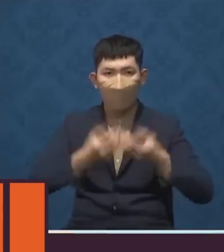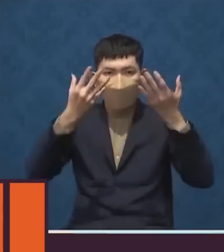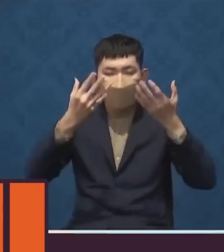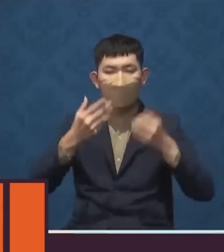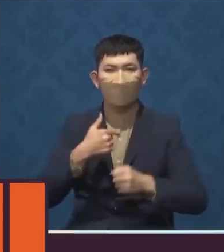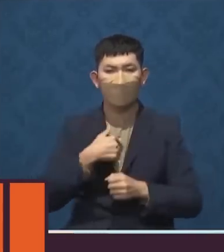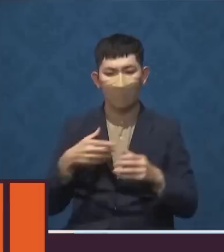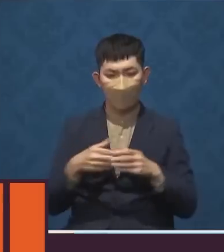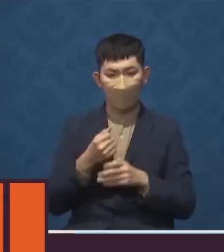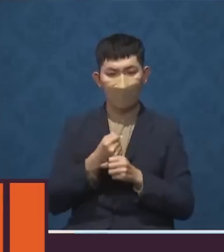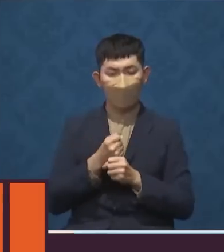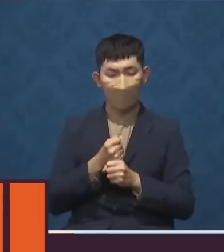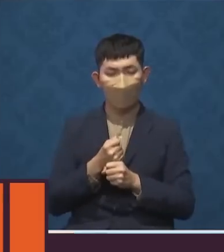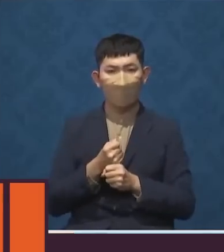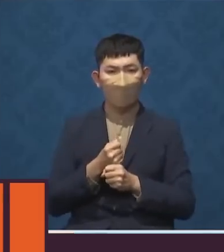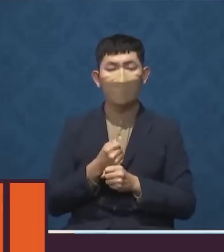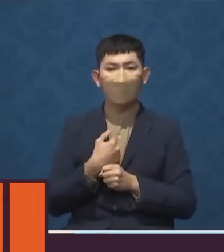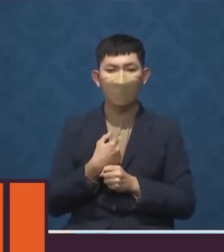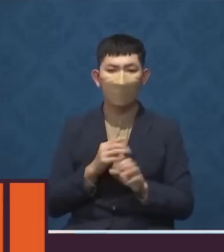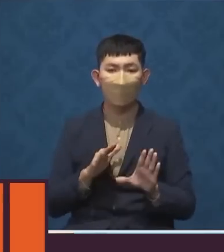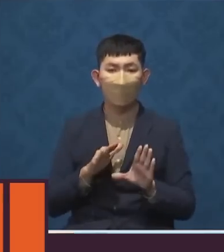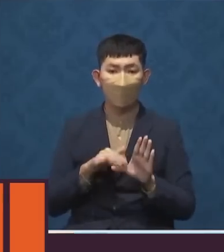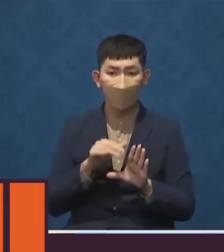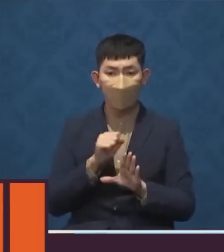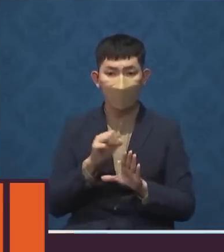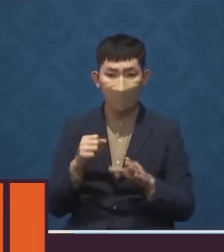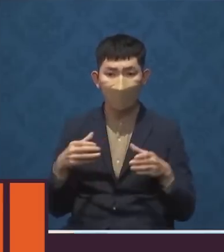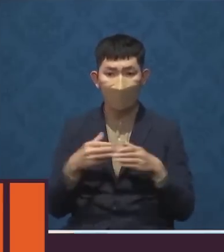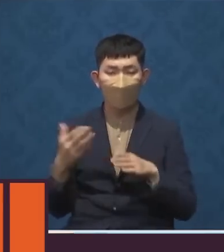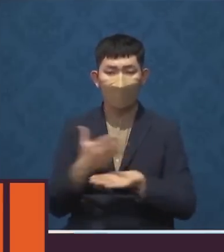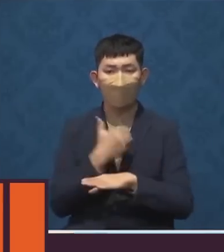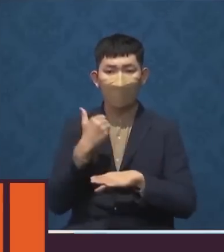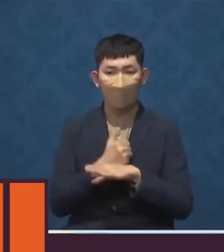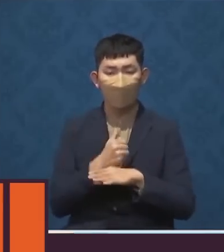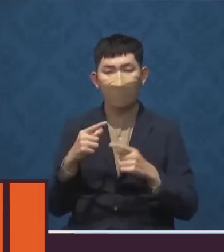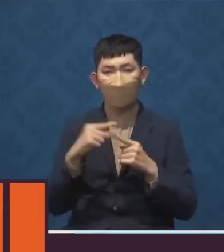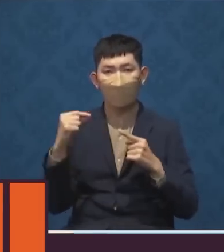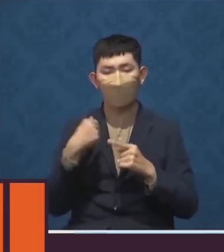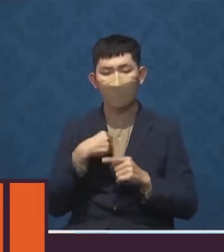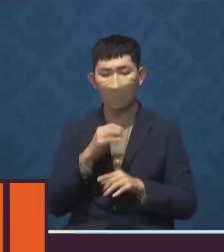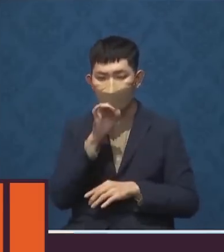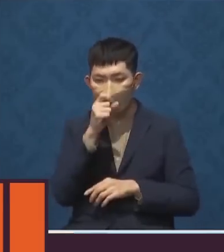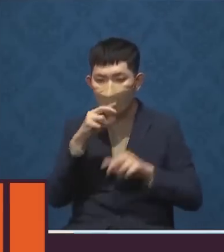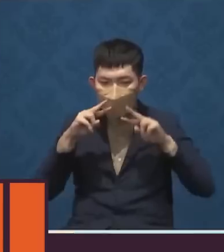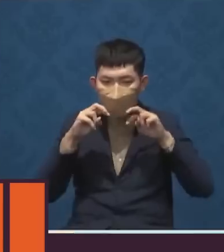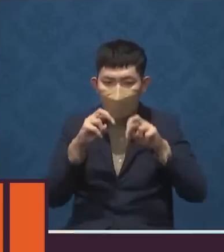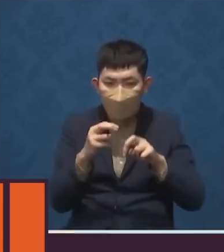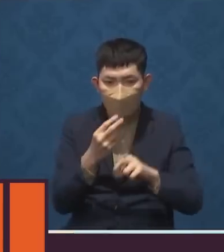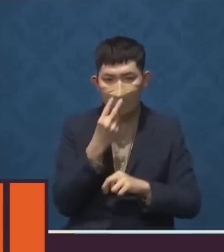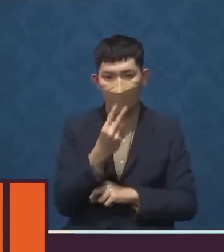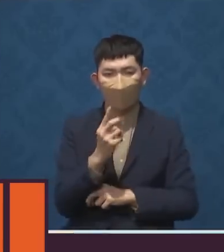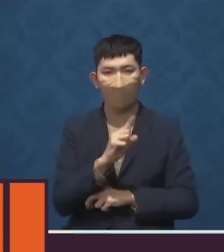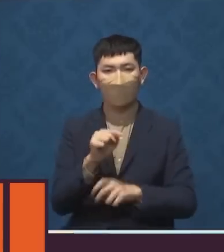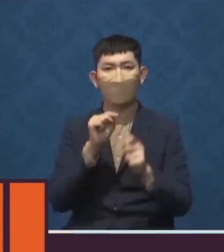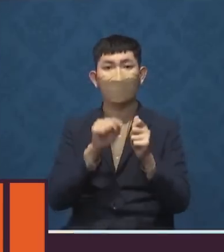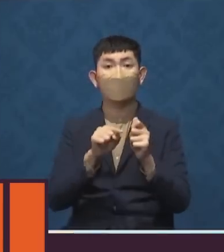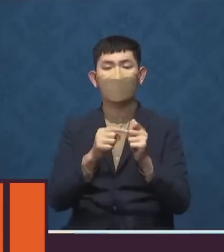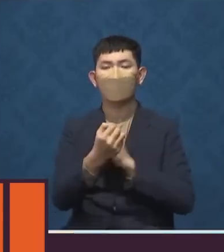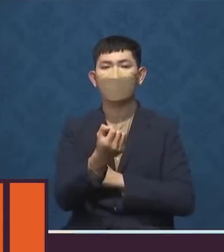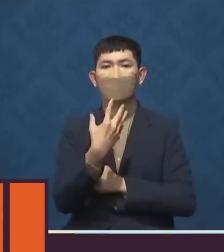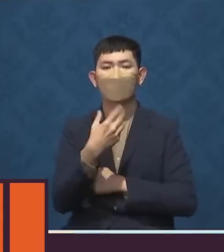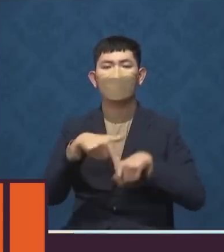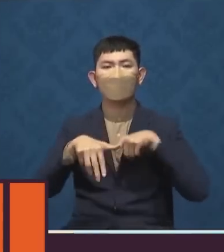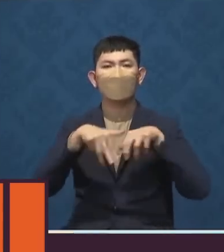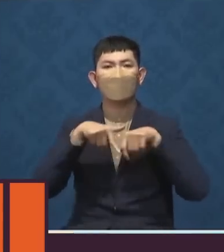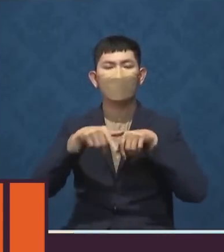สวัดว่ธิ Victzn ภ incenseวล rahatไปศึษาไ่เอีดกรณีนี้ครัพบว่าทางอำ เพรากพี่น้ประชาชนทได้